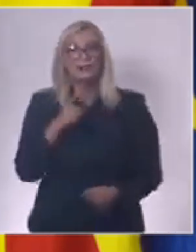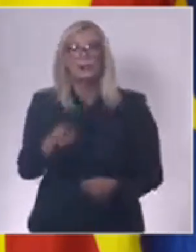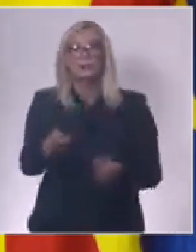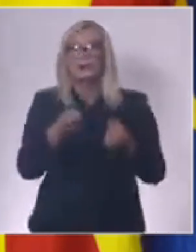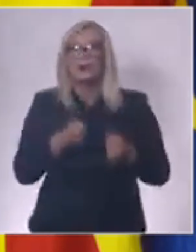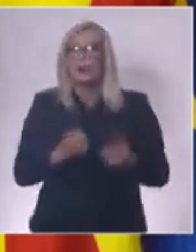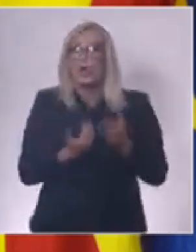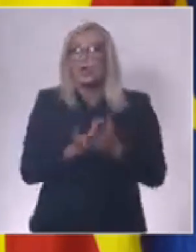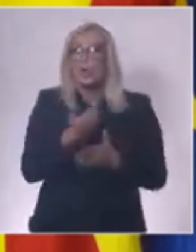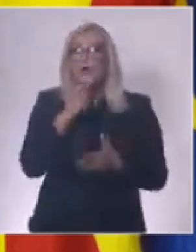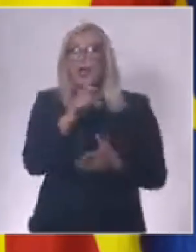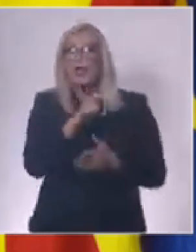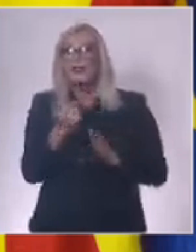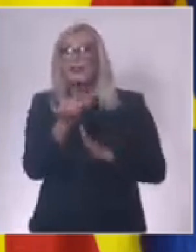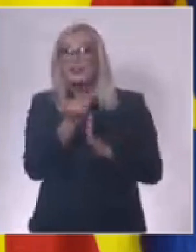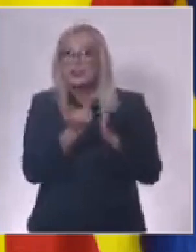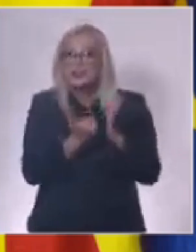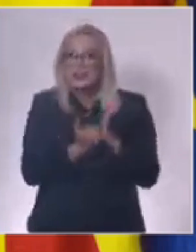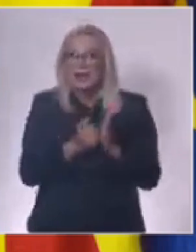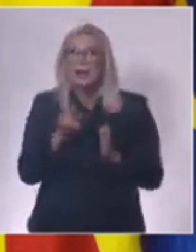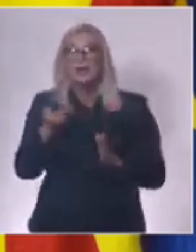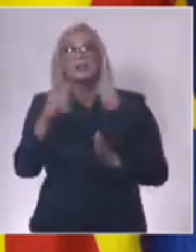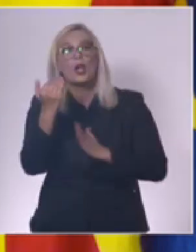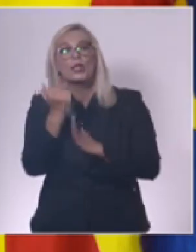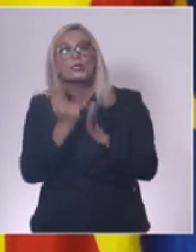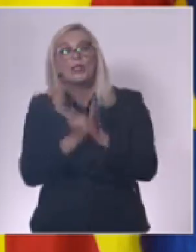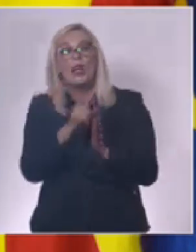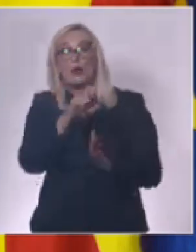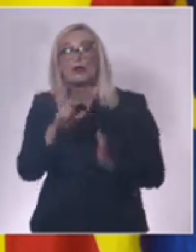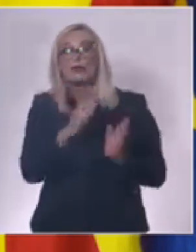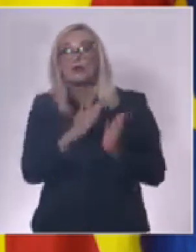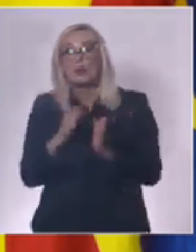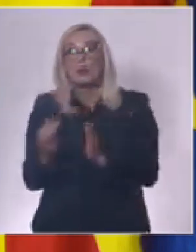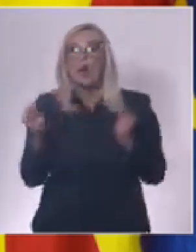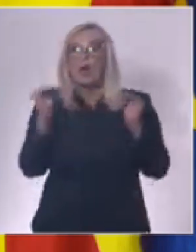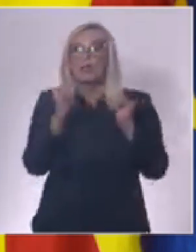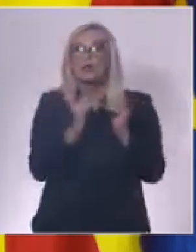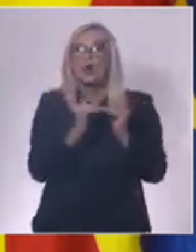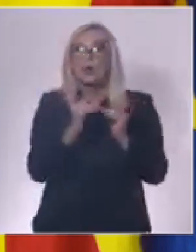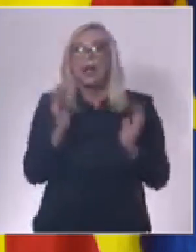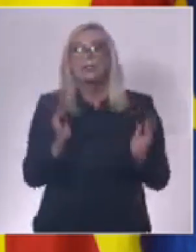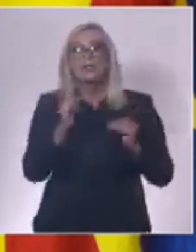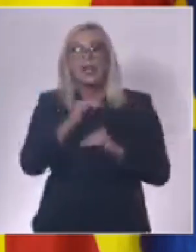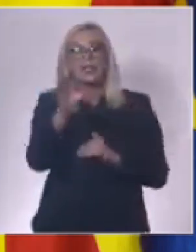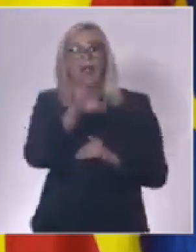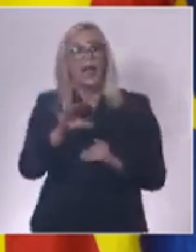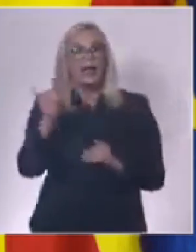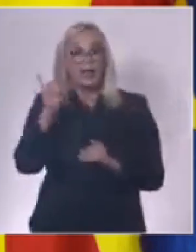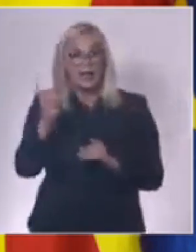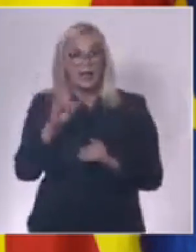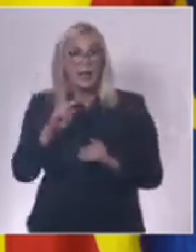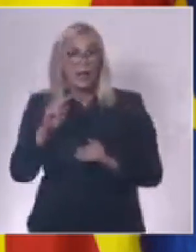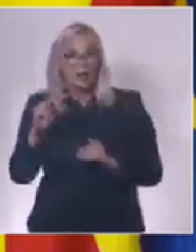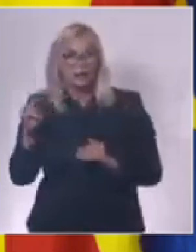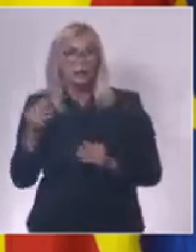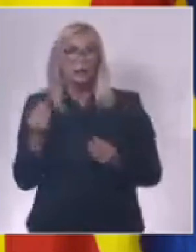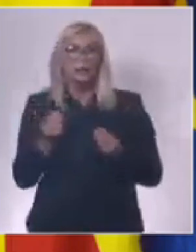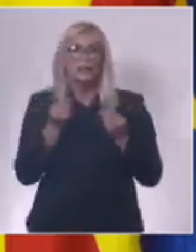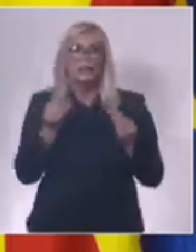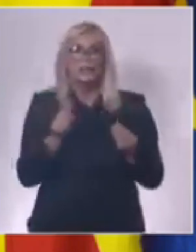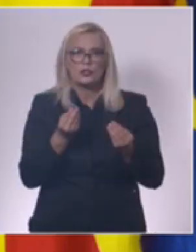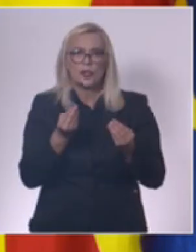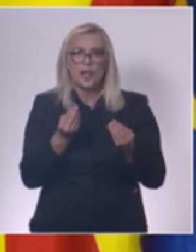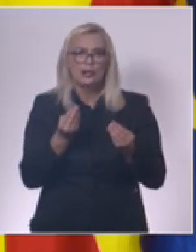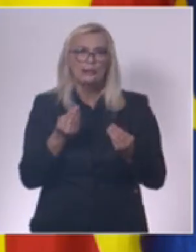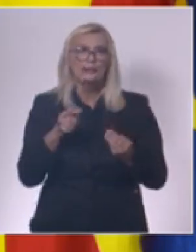донесување на нов кривичен законник и закон за кривична постапка, согласно стандардите на ЕУ и другите приоритети кои во интерес на времето